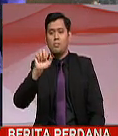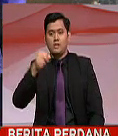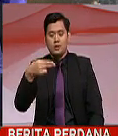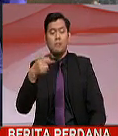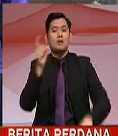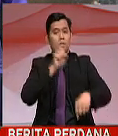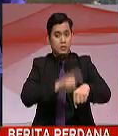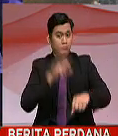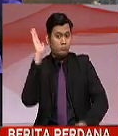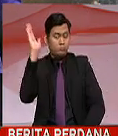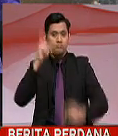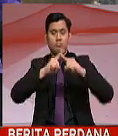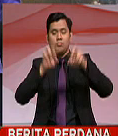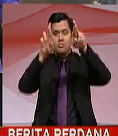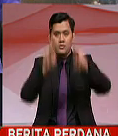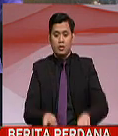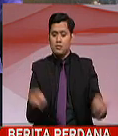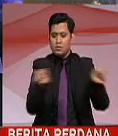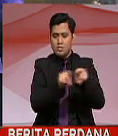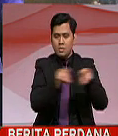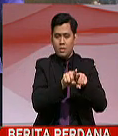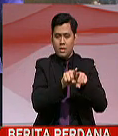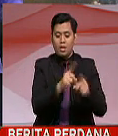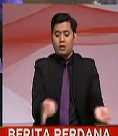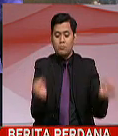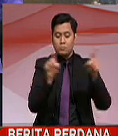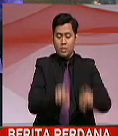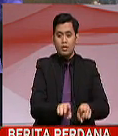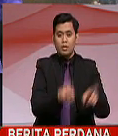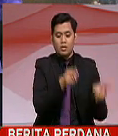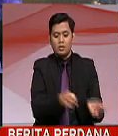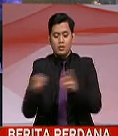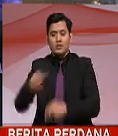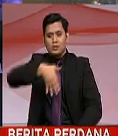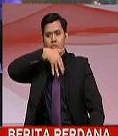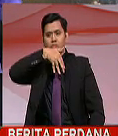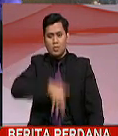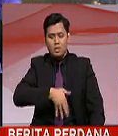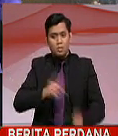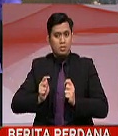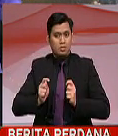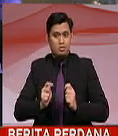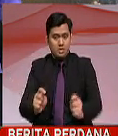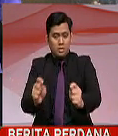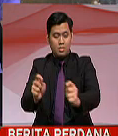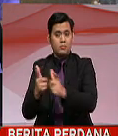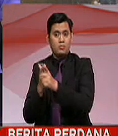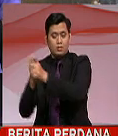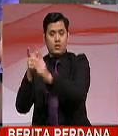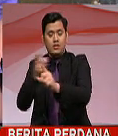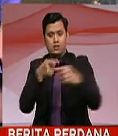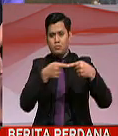Rakyat semalam yang menyamakan peristiwa hijrah Rasulullah sebagai tindakan melarikan diri daripada ancaman